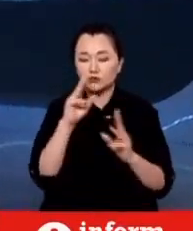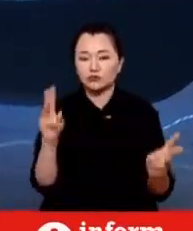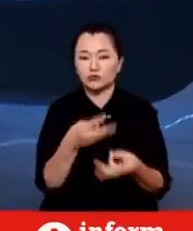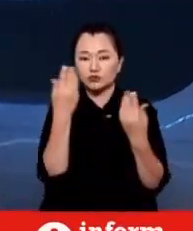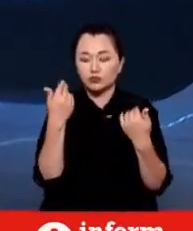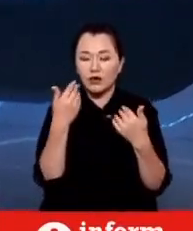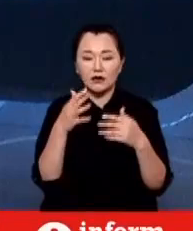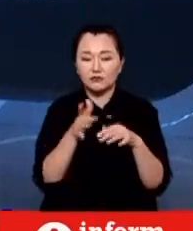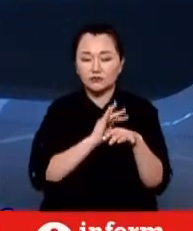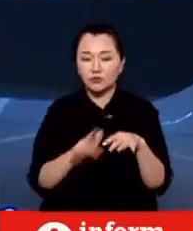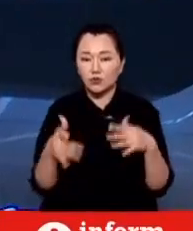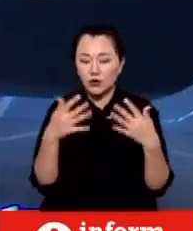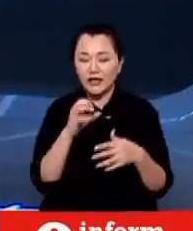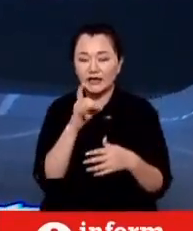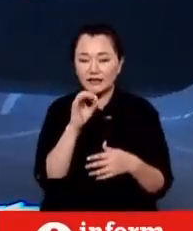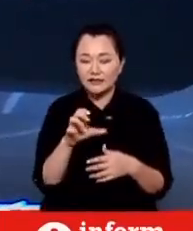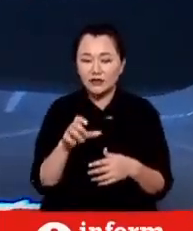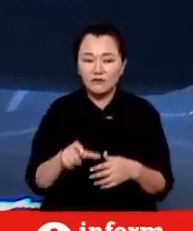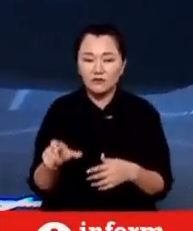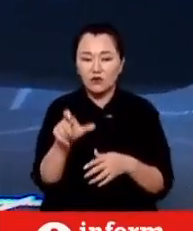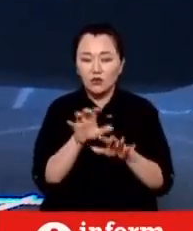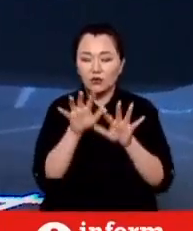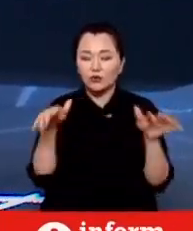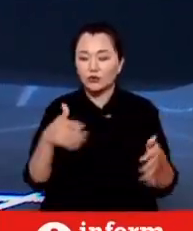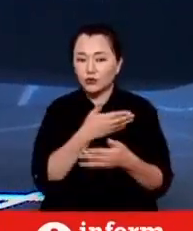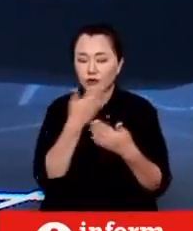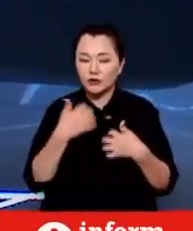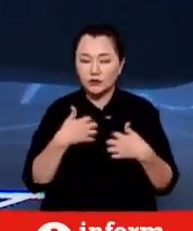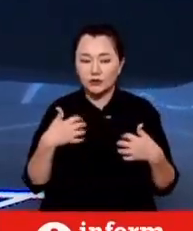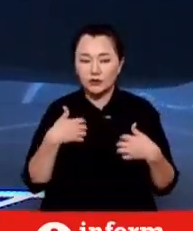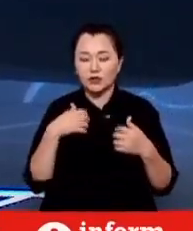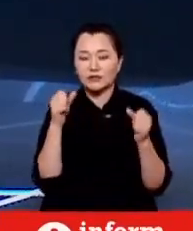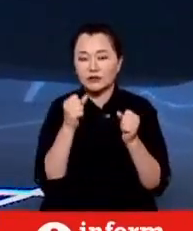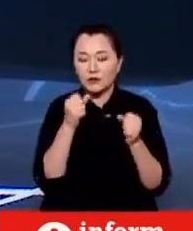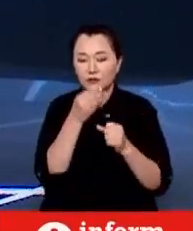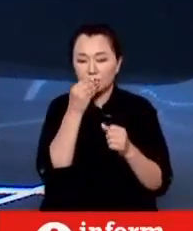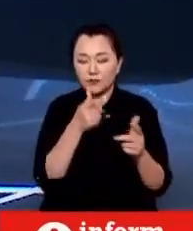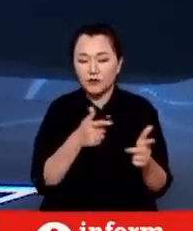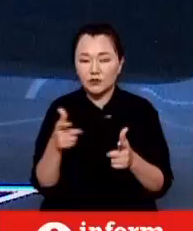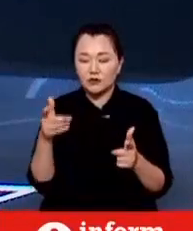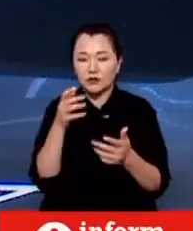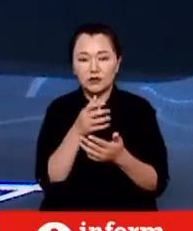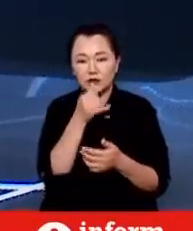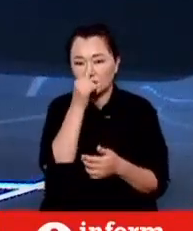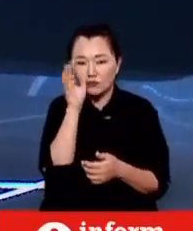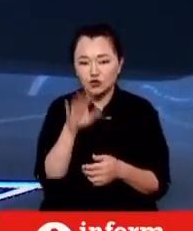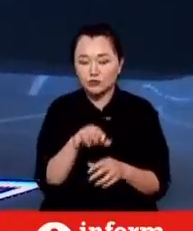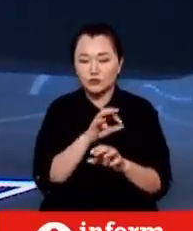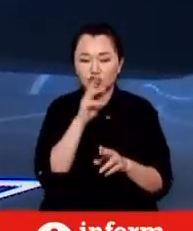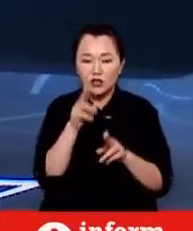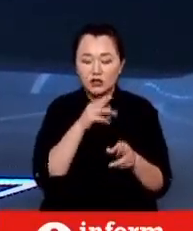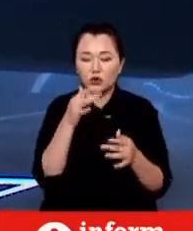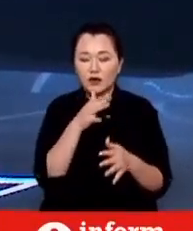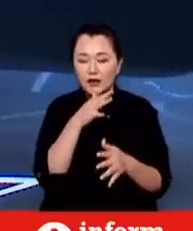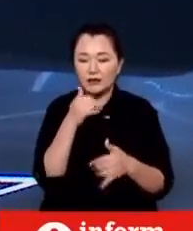Онымен қоса биыл Ертіс өзенінде тасыған жоқ. Соның кесірінен малдың қыстық азығын дайындай алмай қаламыз дейді. Қаншама жыл